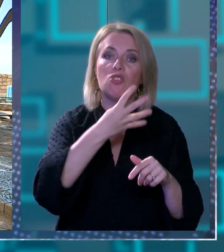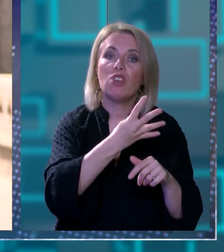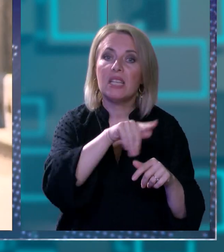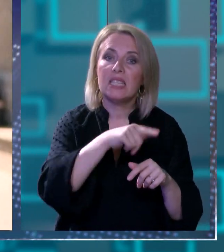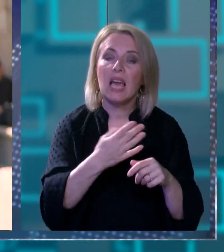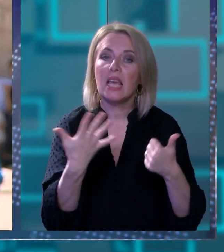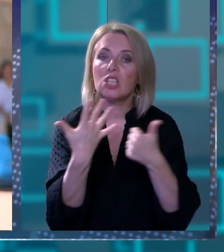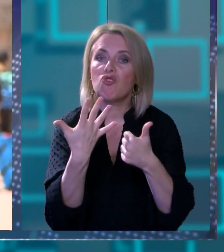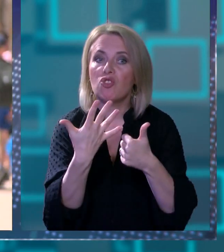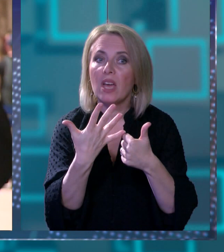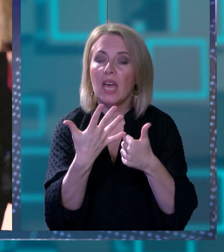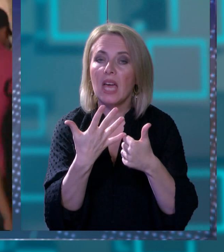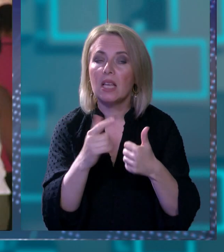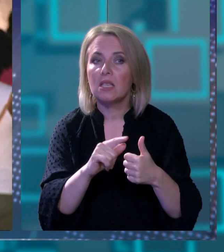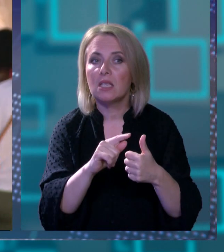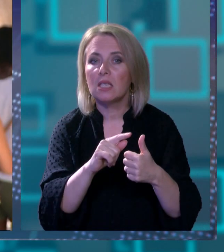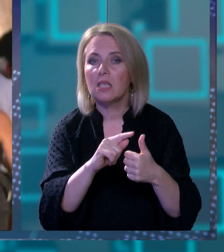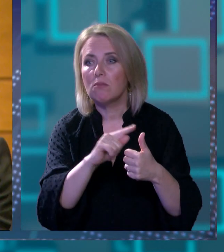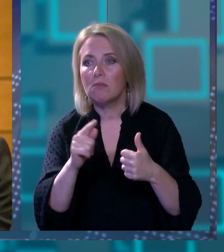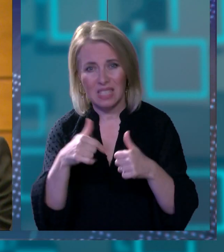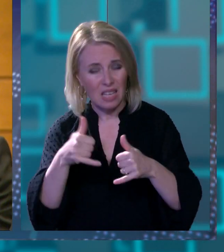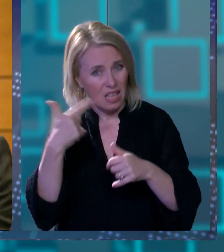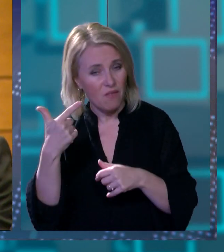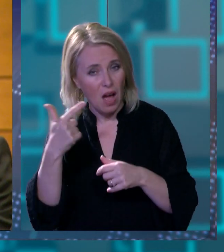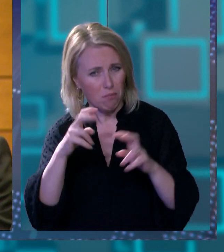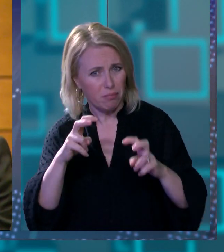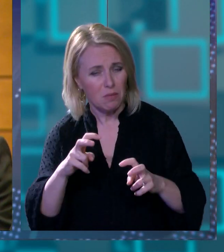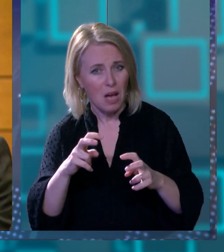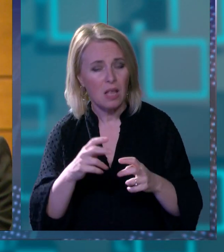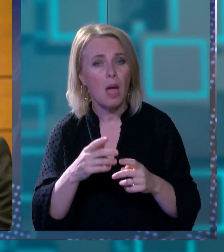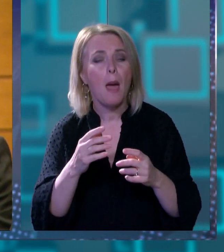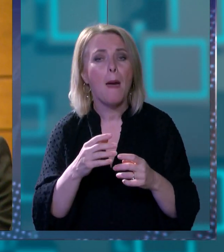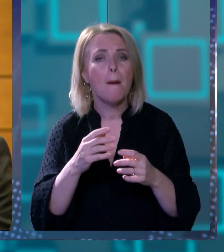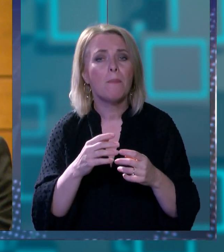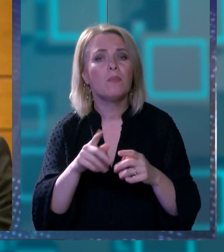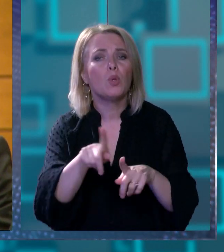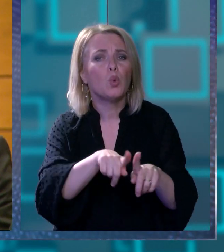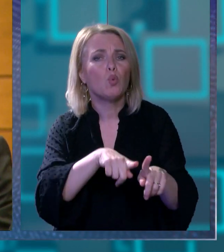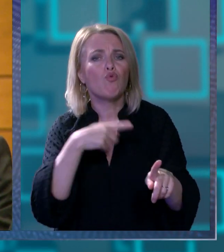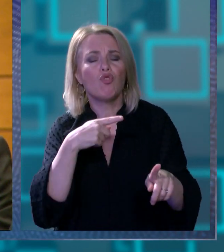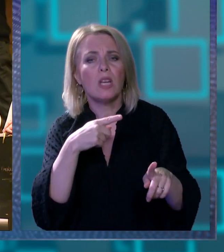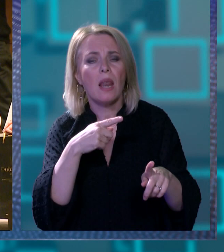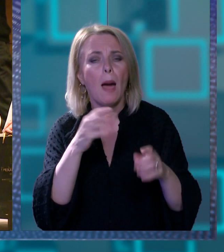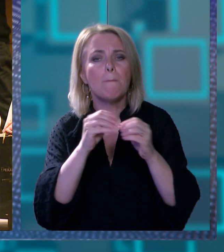prosjeku, no to se pripisuje globalnim trendovima. Hotelijeri i agencije nisu krili zadovoljstvo sezonom iza